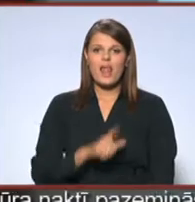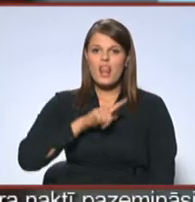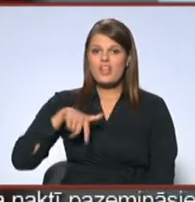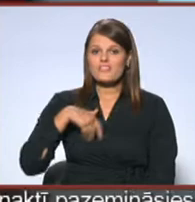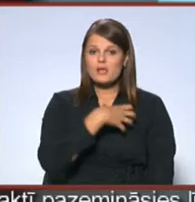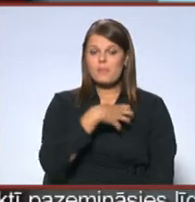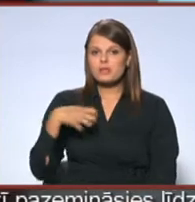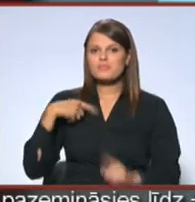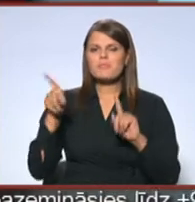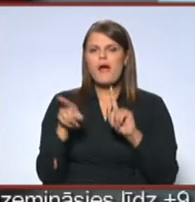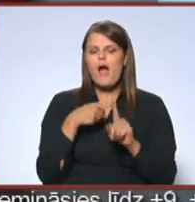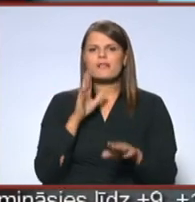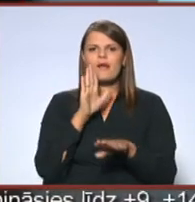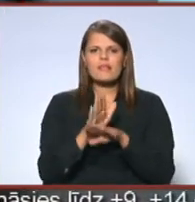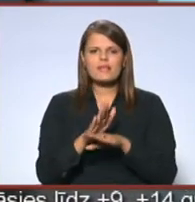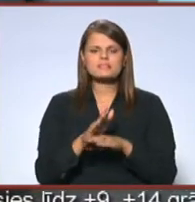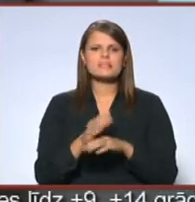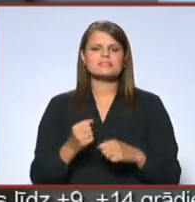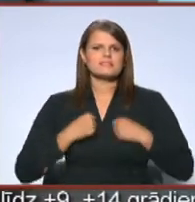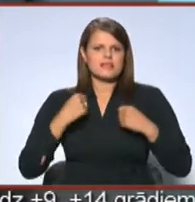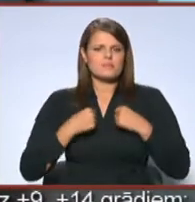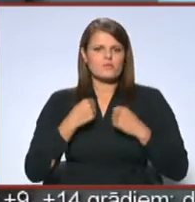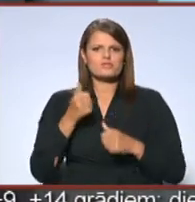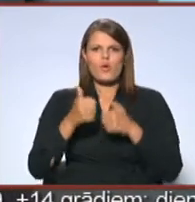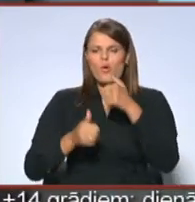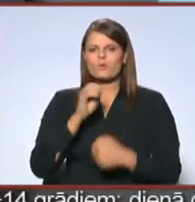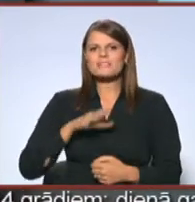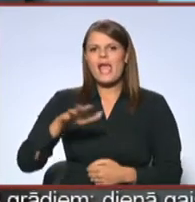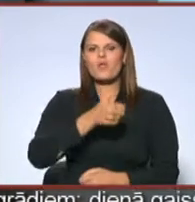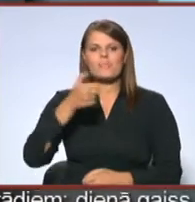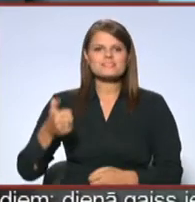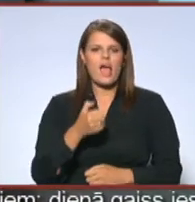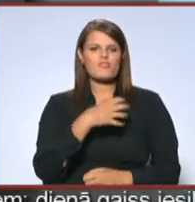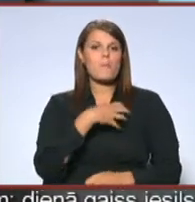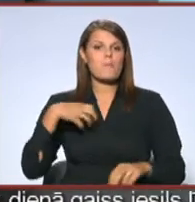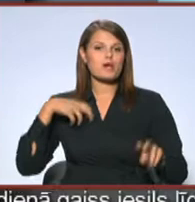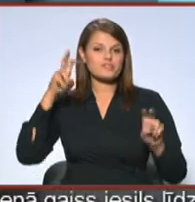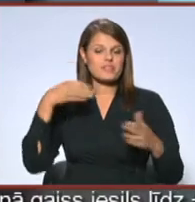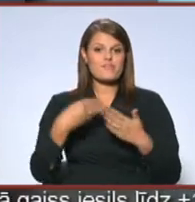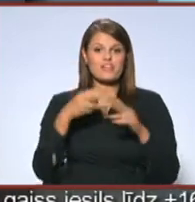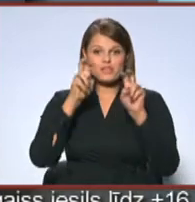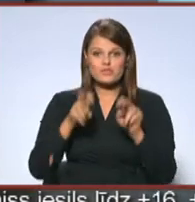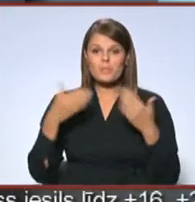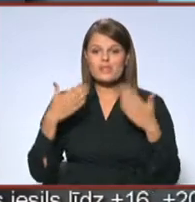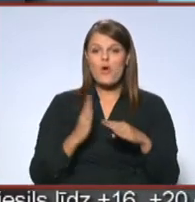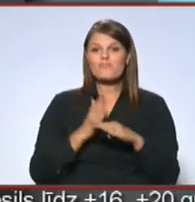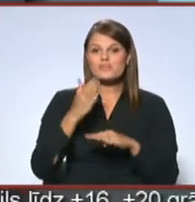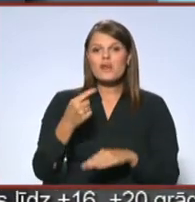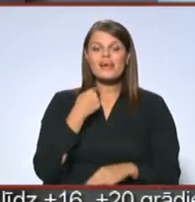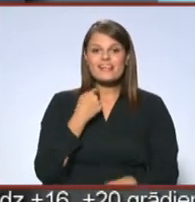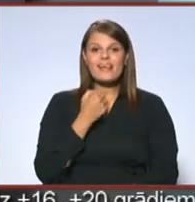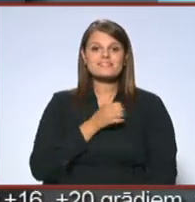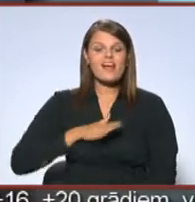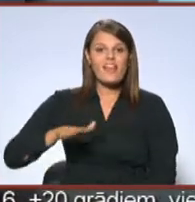latvijas pašvaldībām atkal licis sasparoties konkurss eiropas gada pašvaldība vērtēšanas komisija jau ir viesojusies rīgas latgales un vidzemes